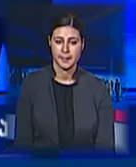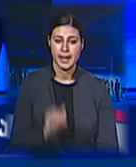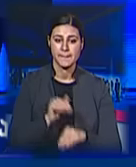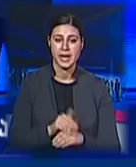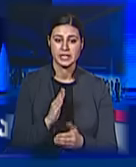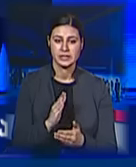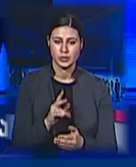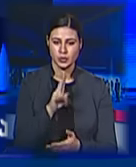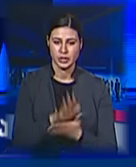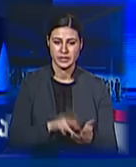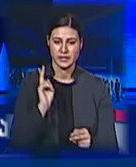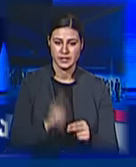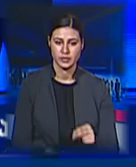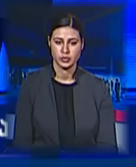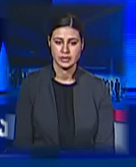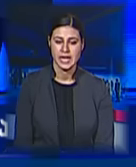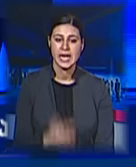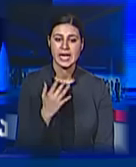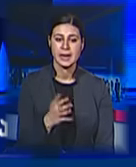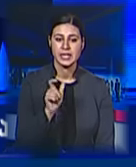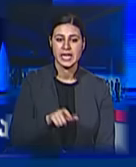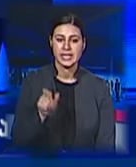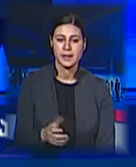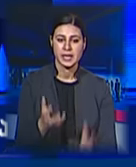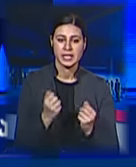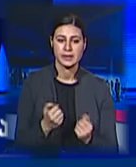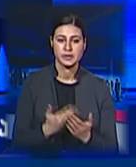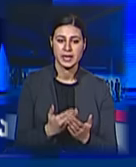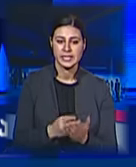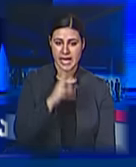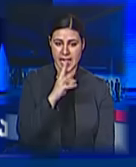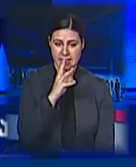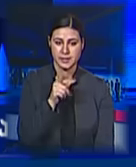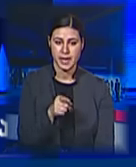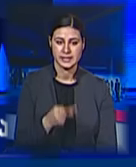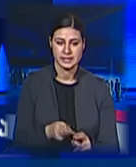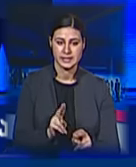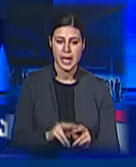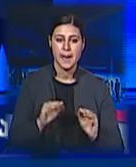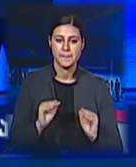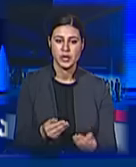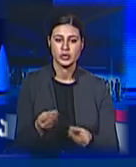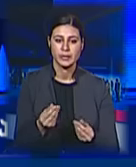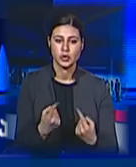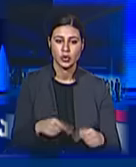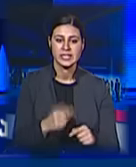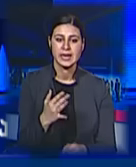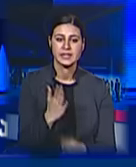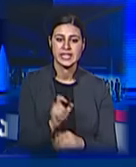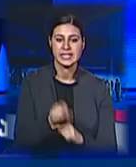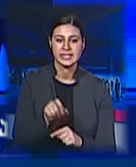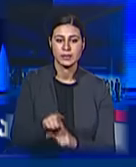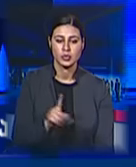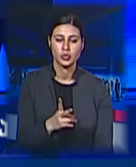რომ ფიზიკური პირები ღარიბდებიან. რამდენი ადამიანი იღებს მაგალითად ხელფას აი ამ მიკროსაფინანსო ორგანიზაციებში და რამდენი არის დასაქმებული ისე,